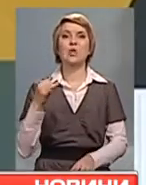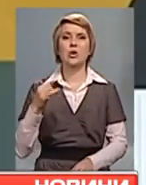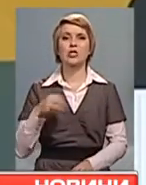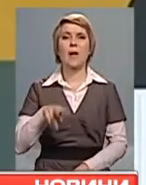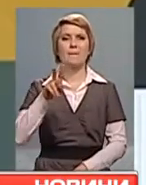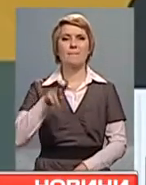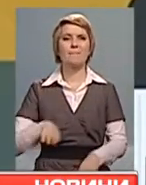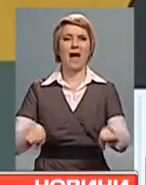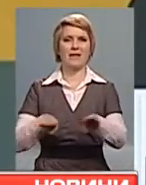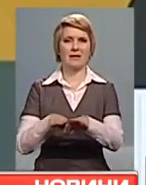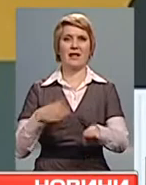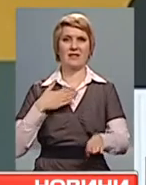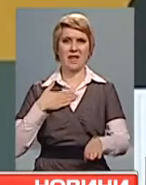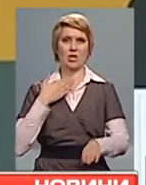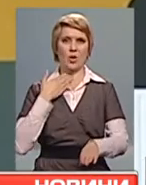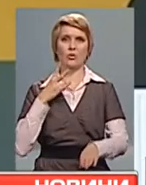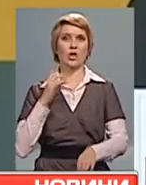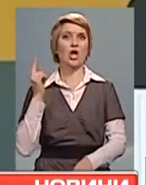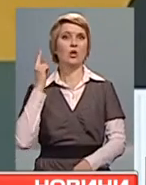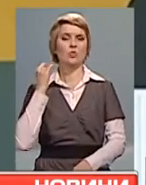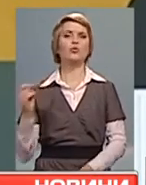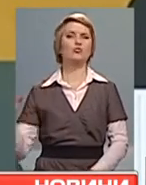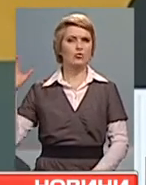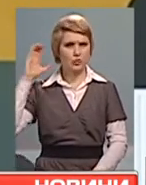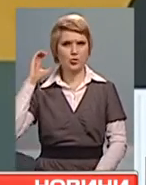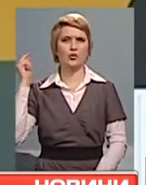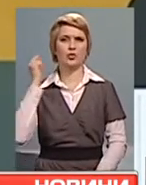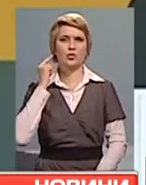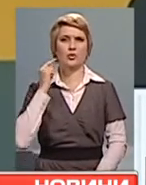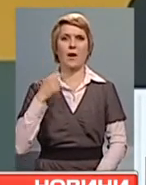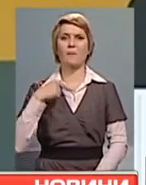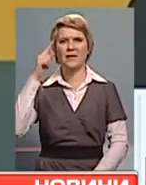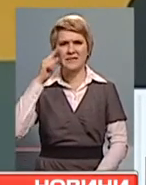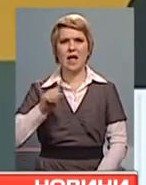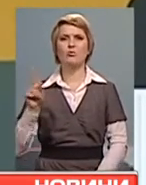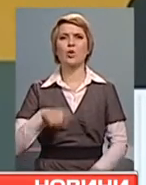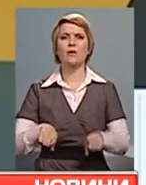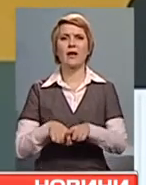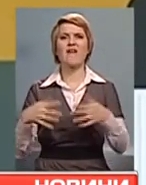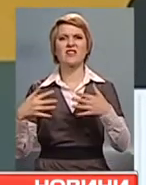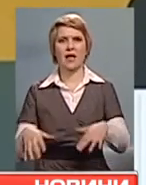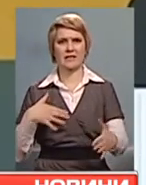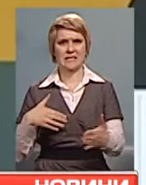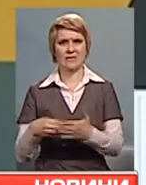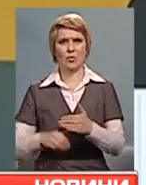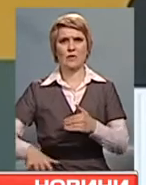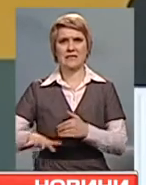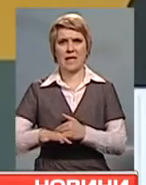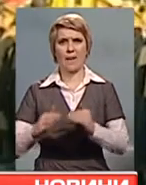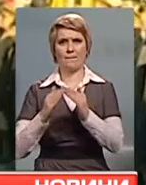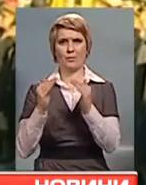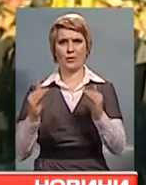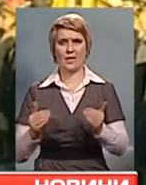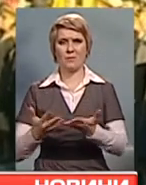Наш голос не лише слухають, але й чують завдяки унікальному досвіду. Ми знаємо, що таке втратити свою землю, дім і рідних. Нас хотіли